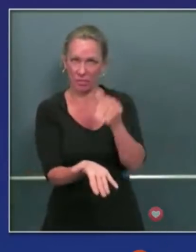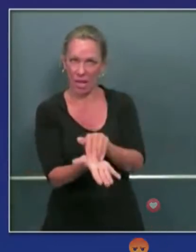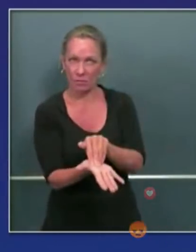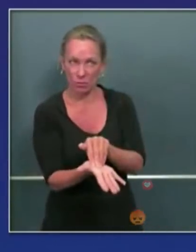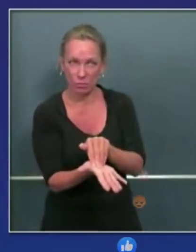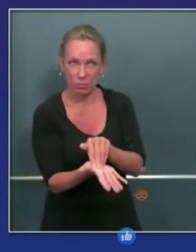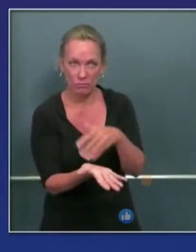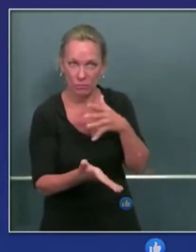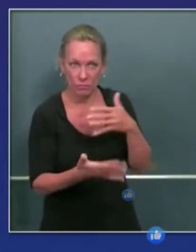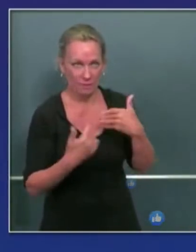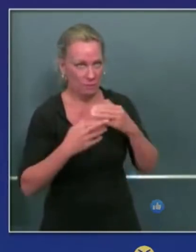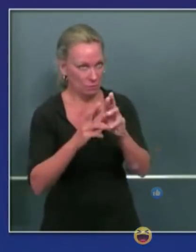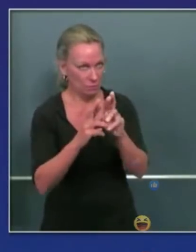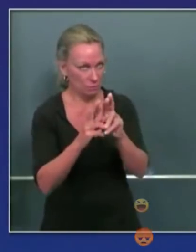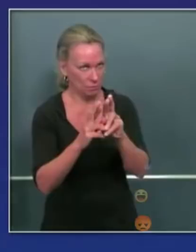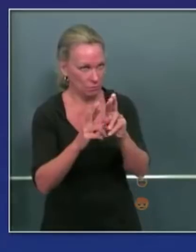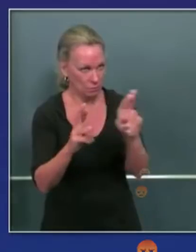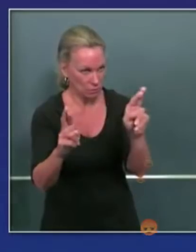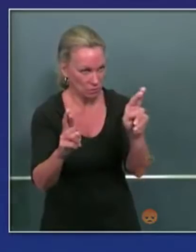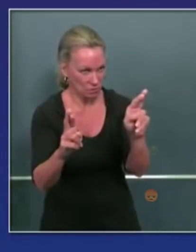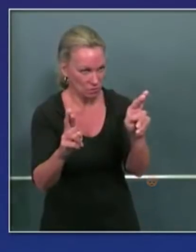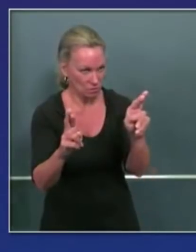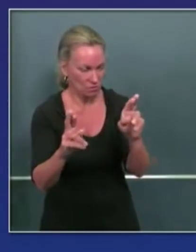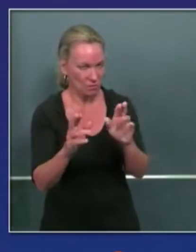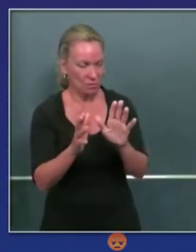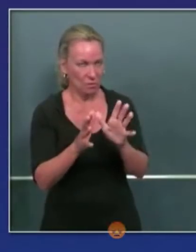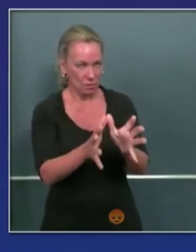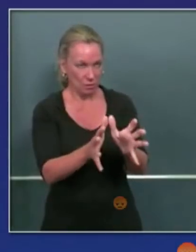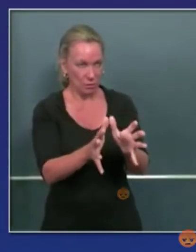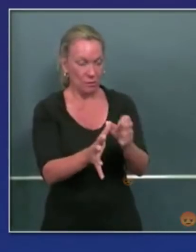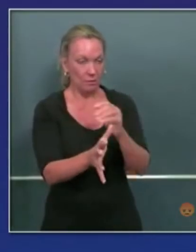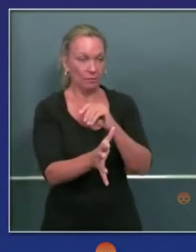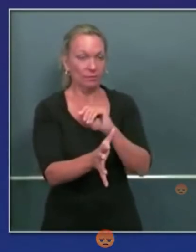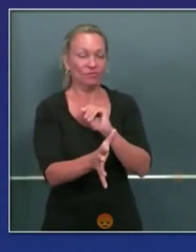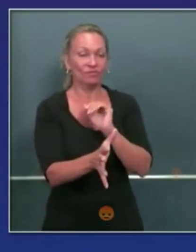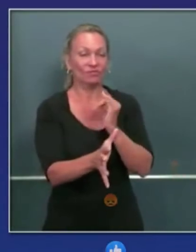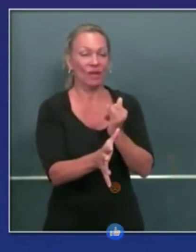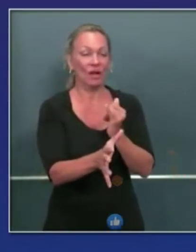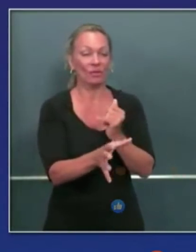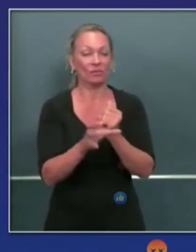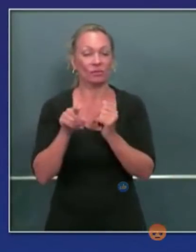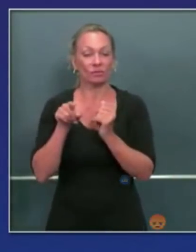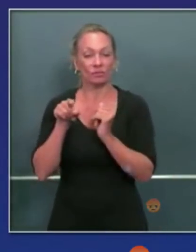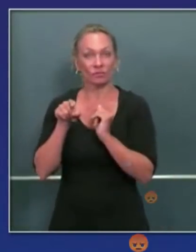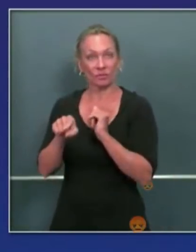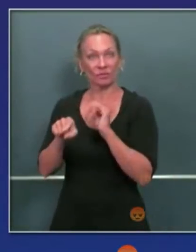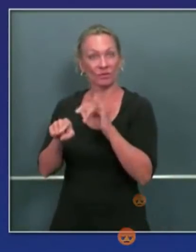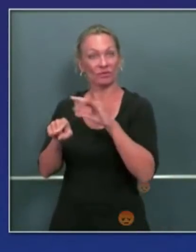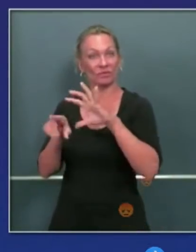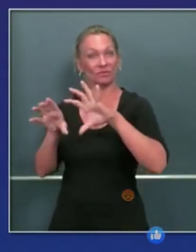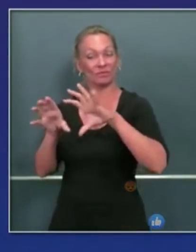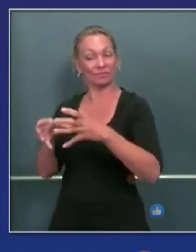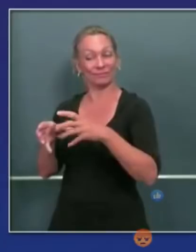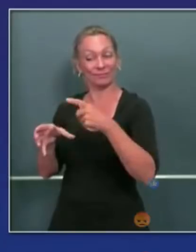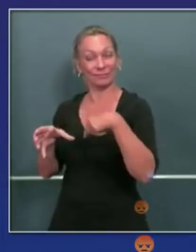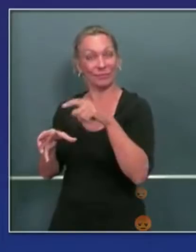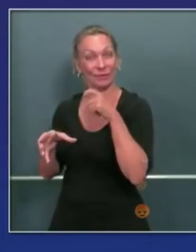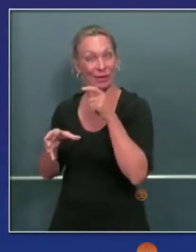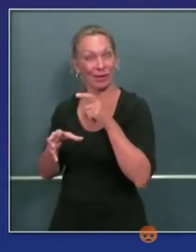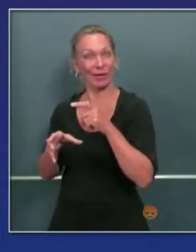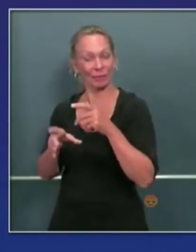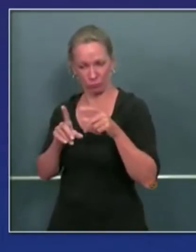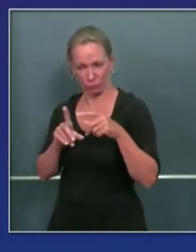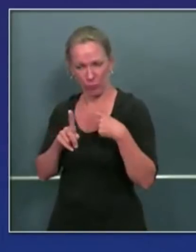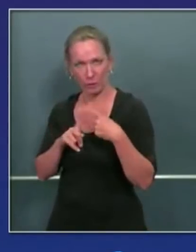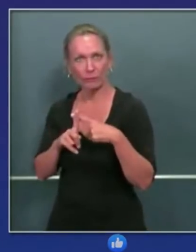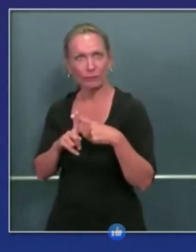là kinh tế, cho nên là bắt đầu có cái nơi ca nhiễm nó gia tăng. Thì thật ra nó cũng đang